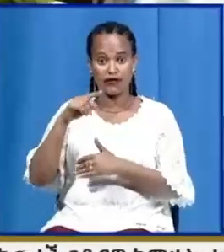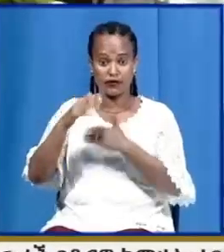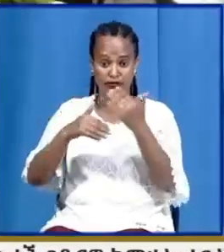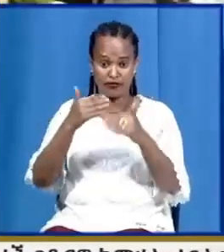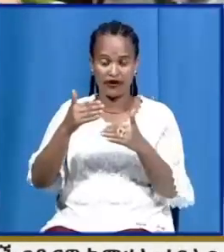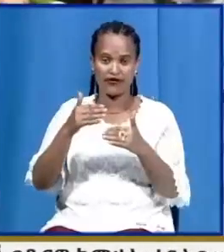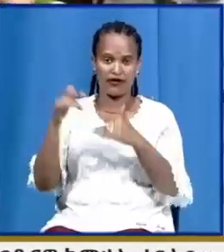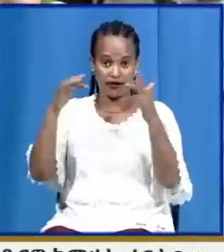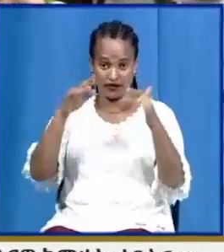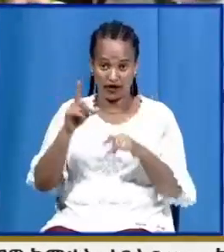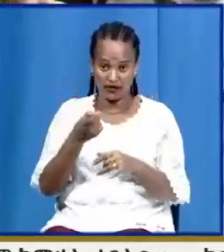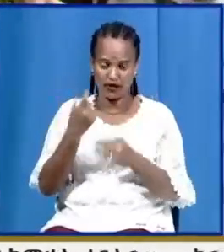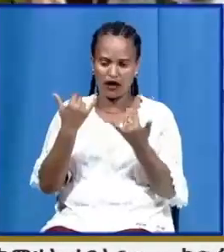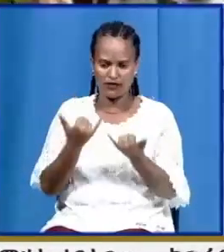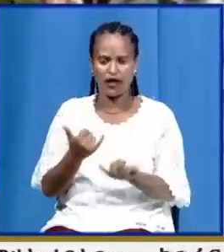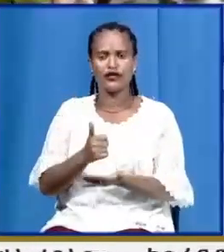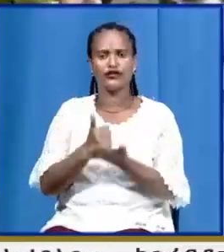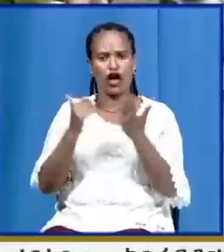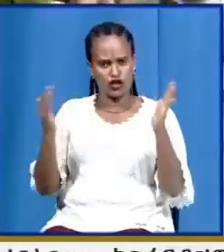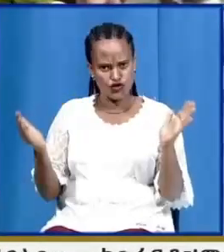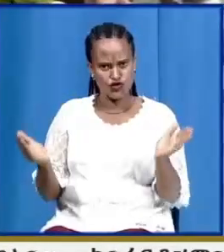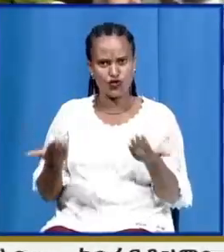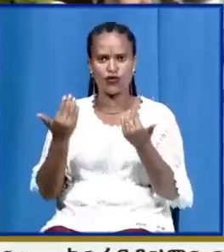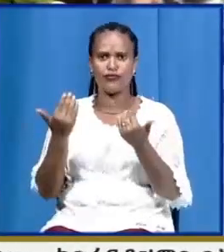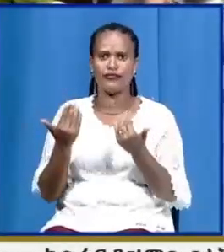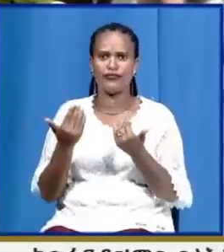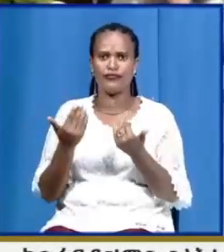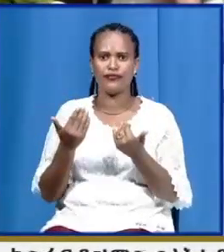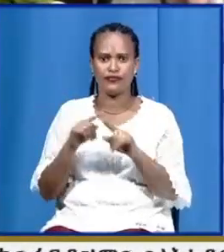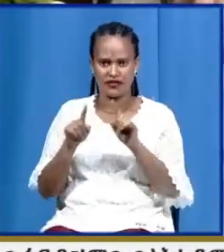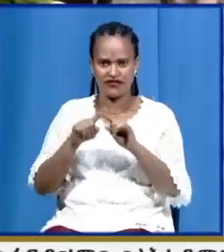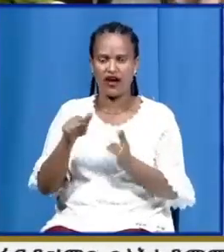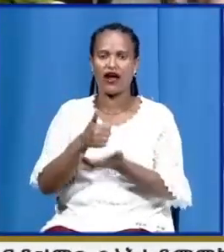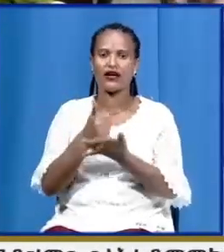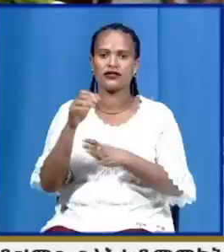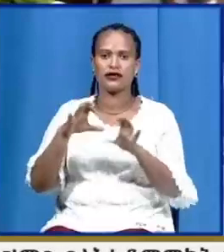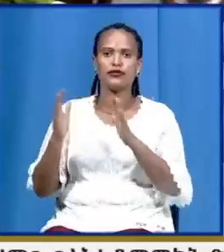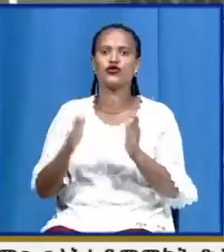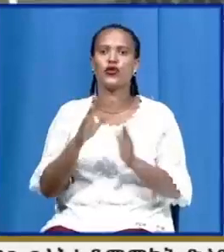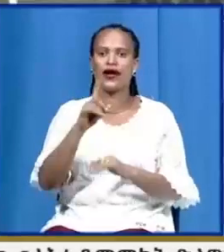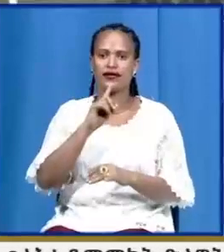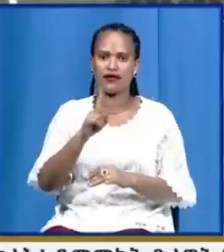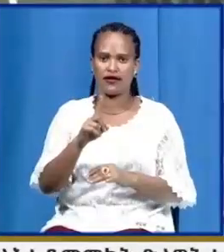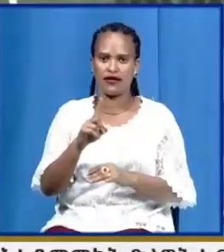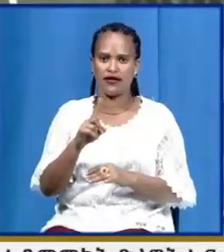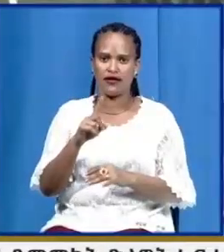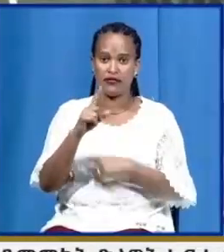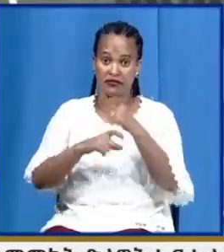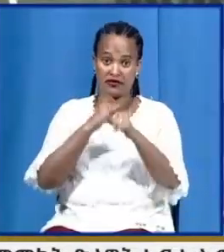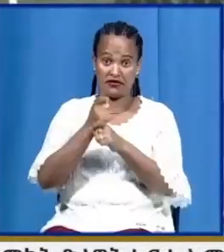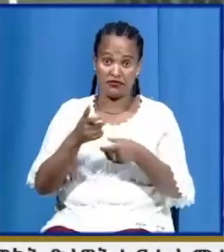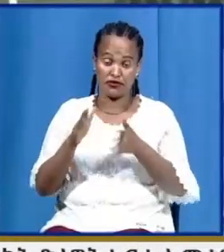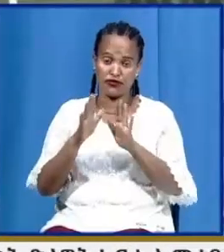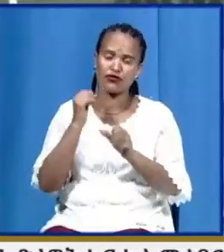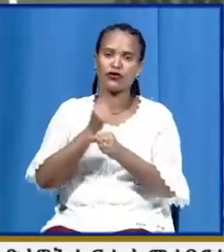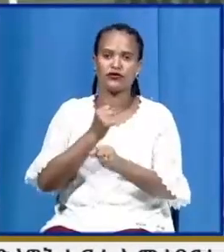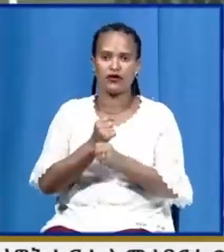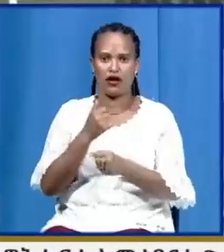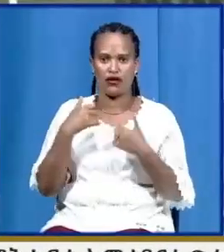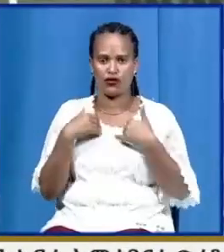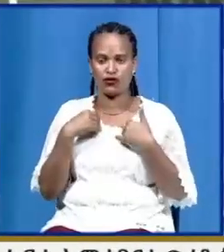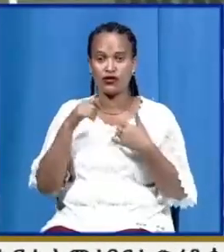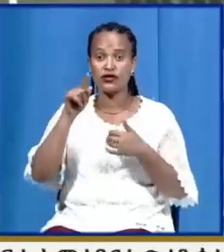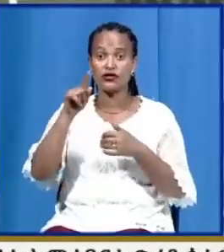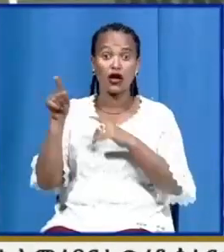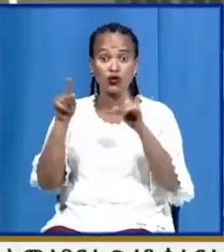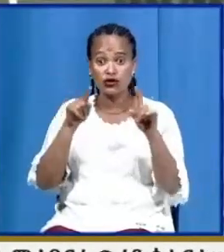በረኻ ይንኽድ ኣብዚኣ ኮንና ጆኹም ብንተፈራረየ ሓገዝ ክንገብር ድምዋት ኢና ምስቱ ዕድመይ ዝፈቕድ ነገር ይሰርሕ ኣለኹ እስኻ